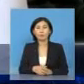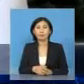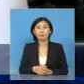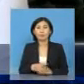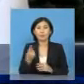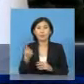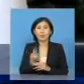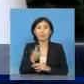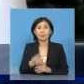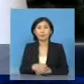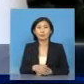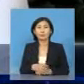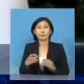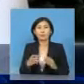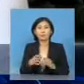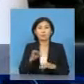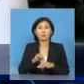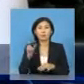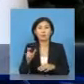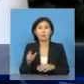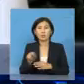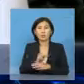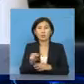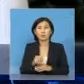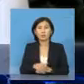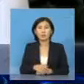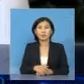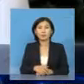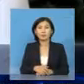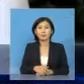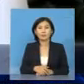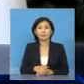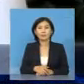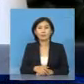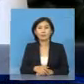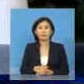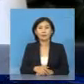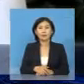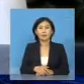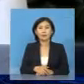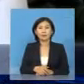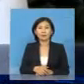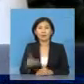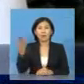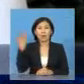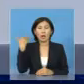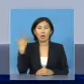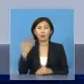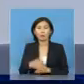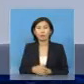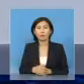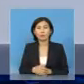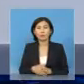день первая партия больных, они излечились, давно они же кто-то там